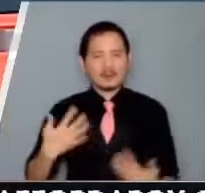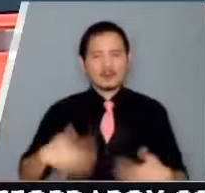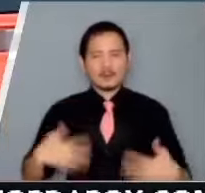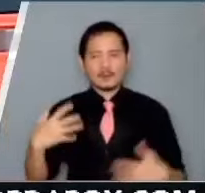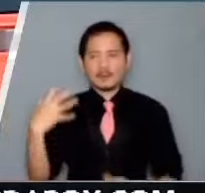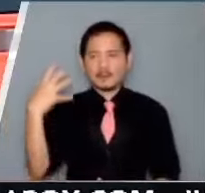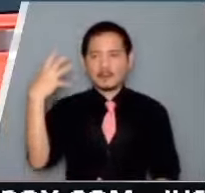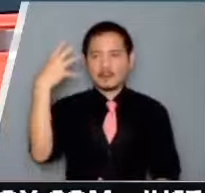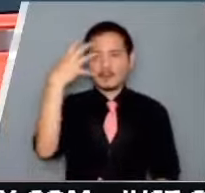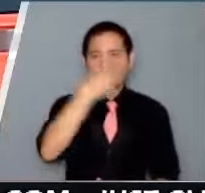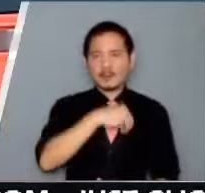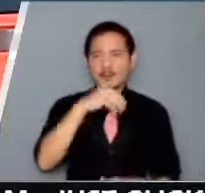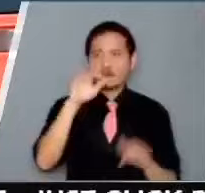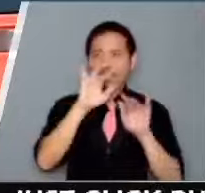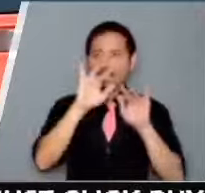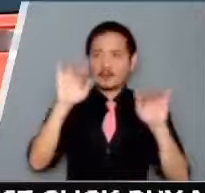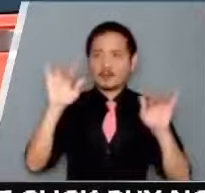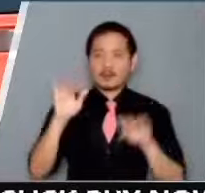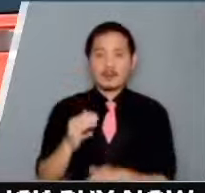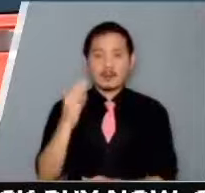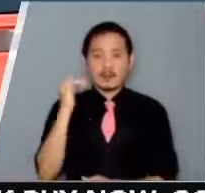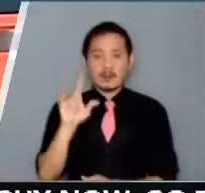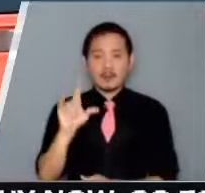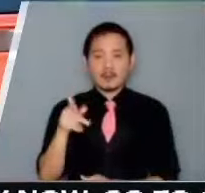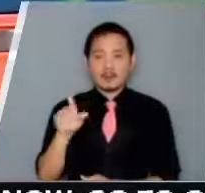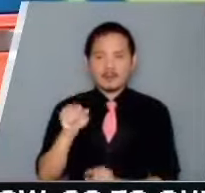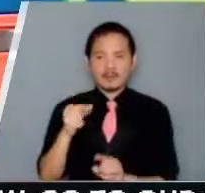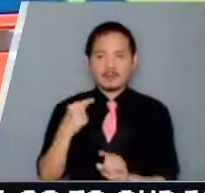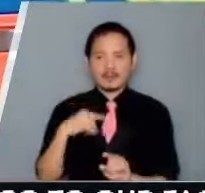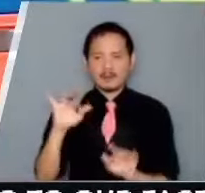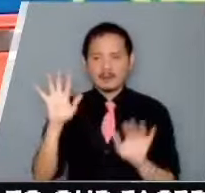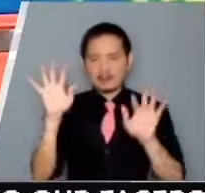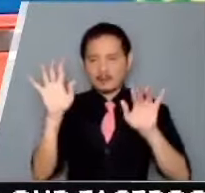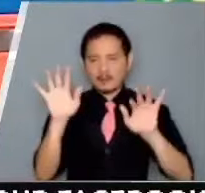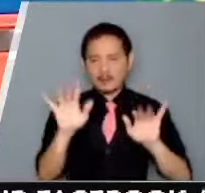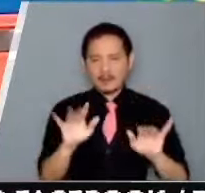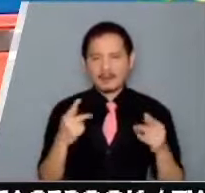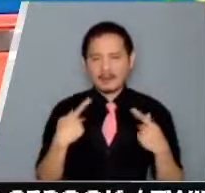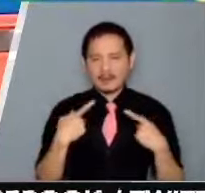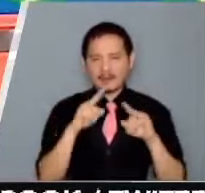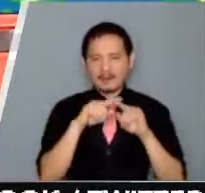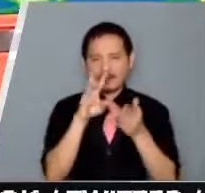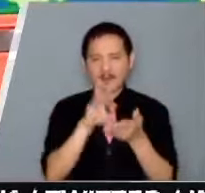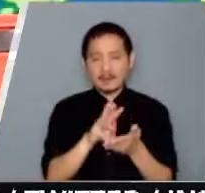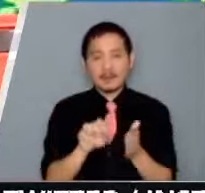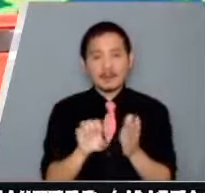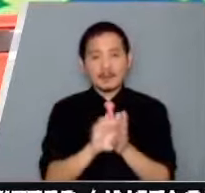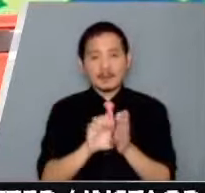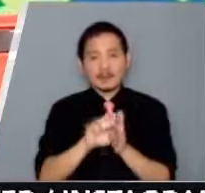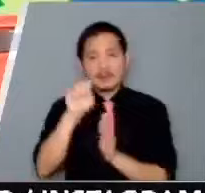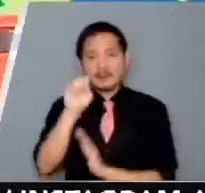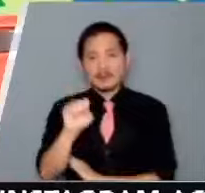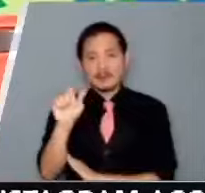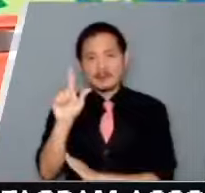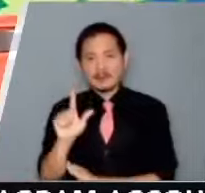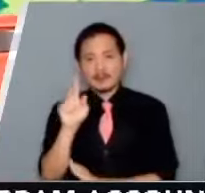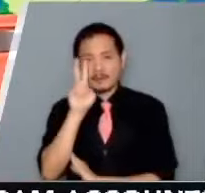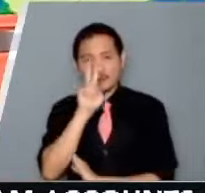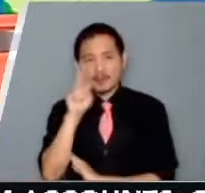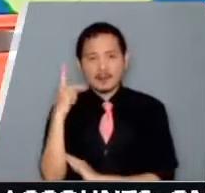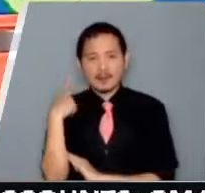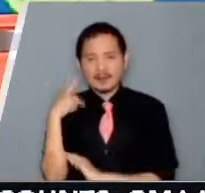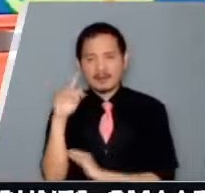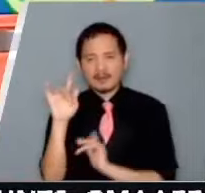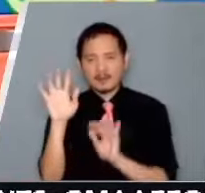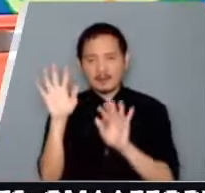posibleng local thunderstorm. Asahan yan ngayong umaga sa ilang panig ng Southern Luzon at Visayas, base po yan sa rainfall forecast ng